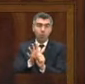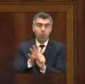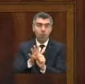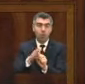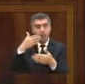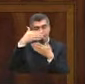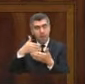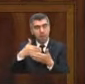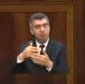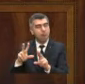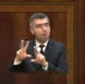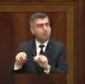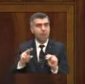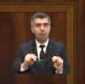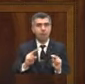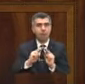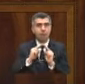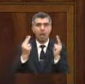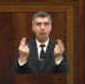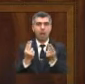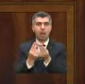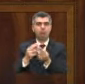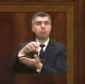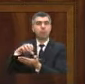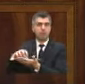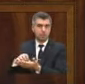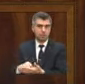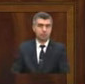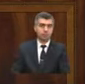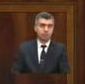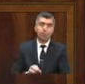ذلك شأن بقية دول العالم. صحيح أن الجائحة